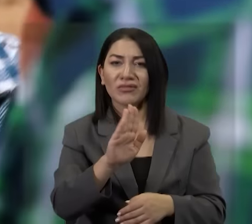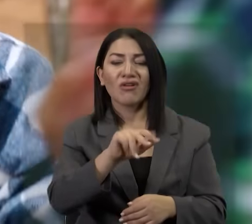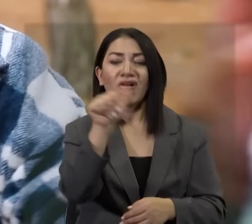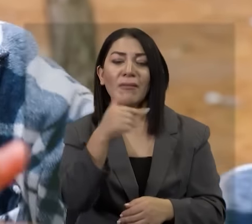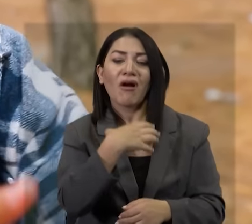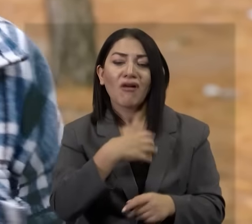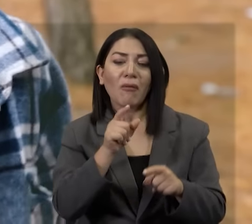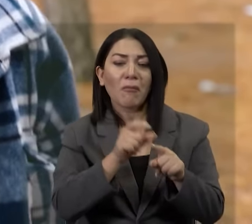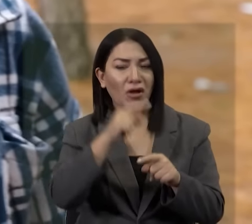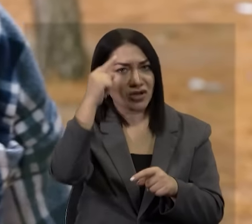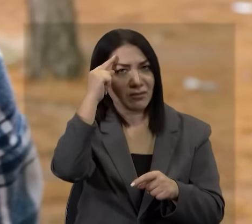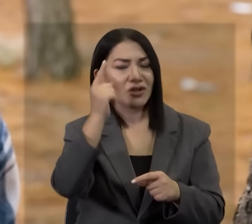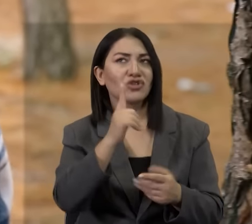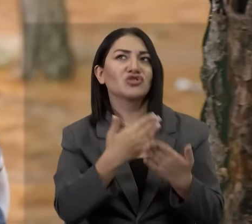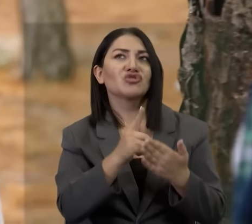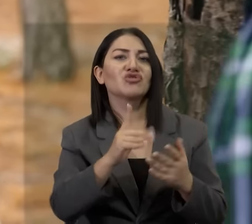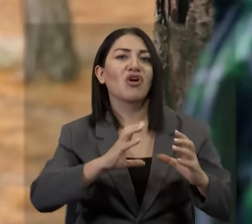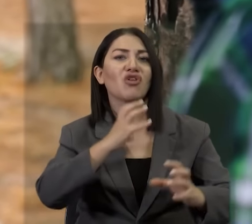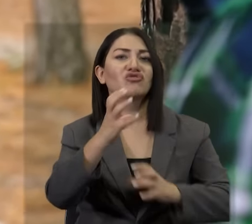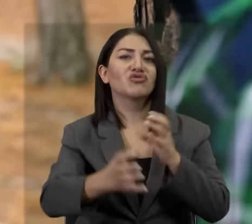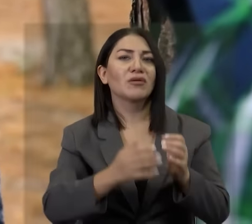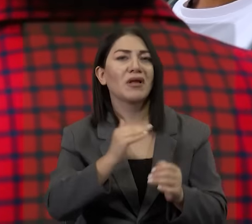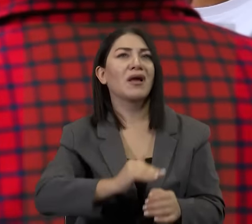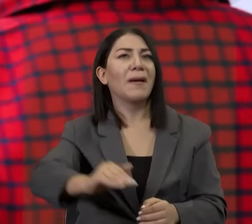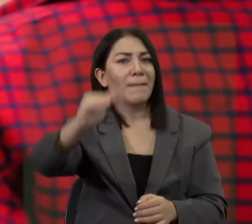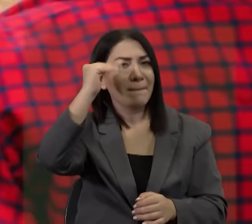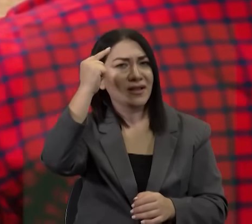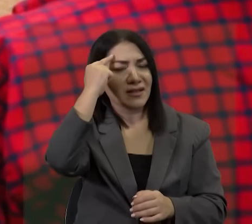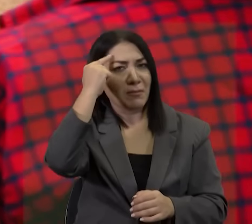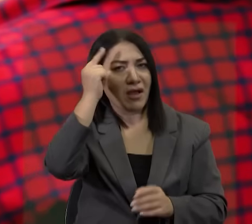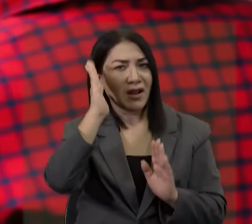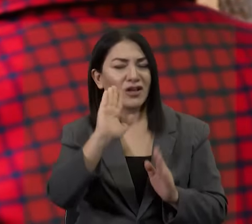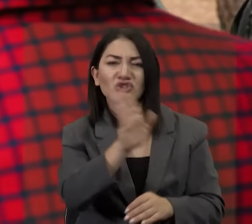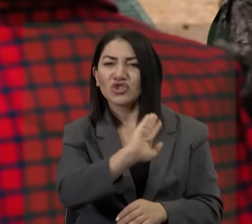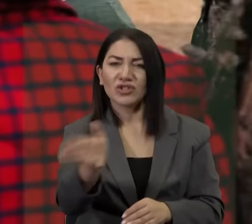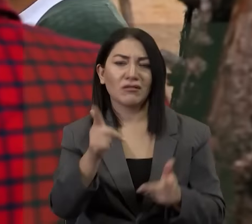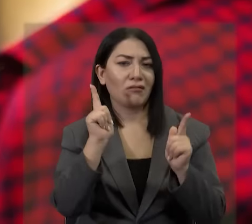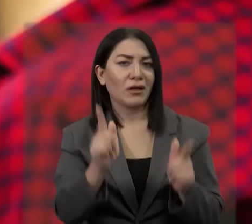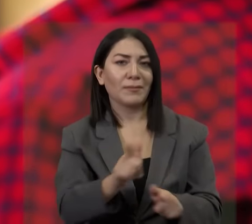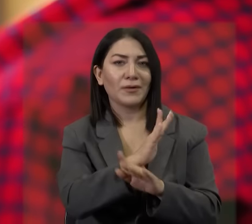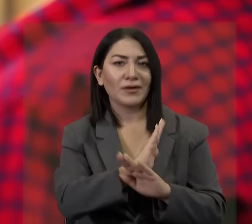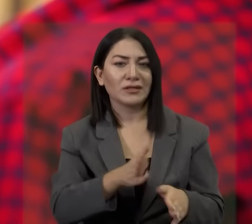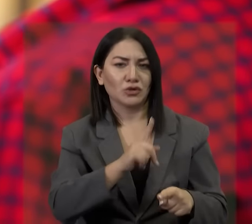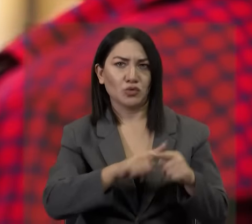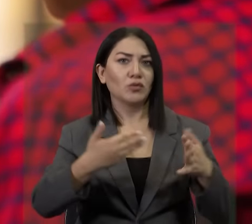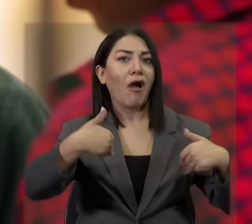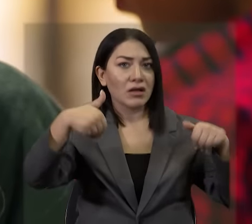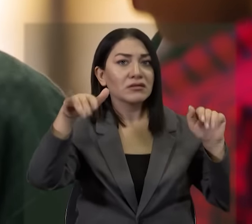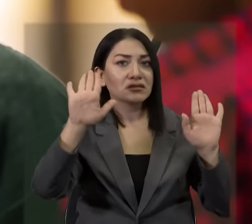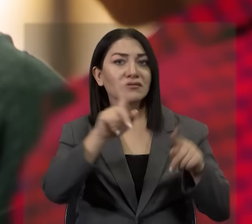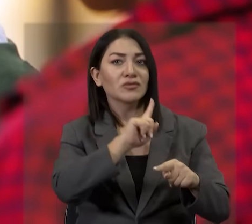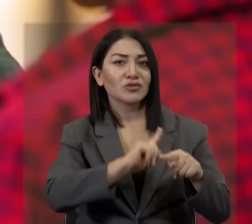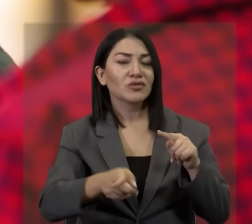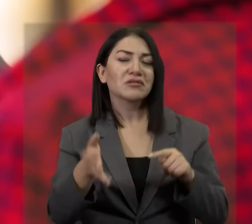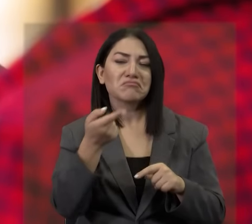Մի վարկյան, բա չի մնանք ամենակարևոր բանը, որն է աշխարհում։ Դե կմեծանանք կիմանանք էլի գնացինք։ Չէ։